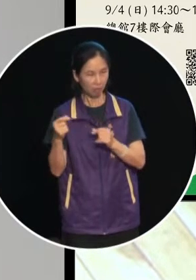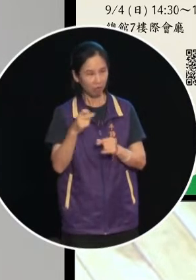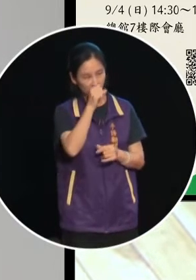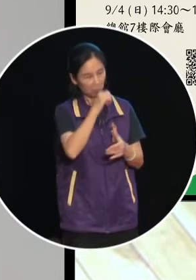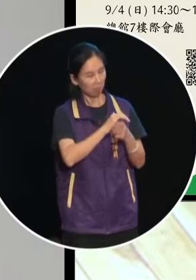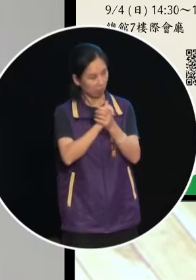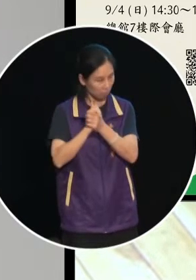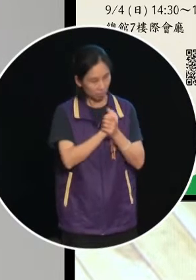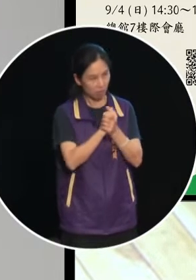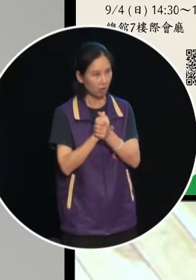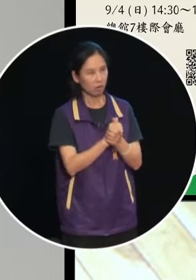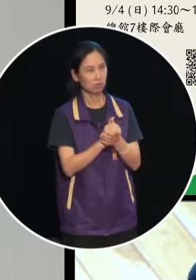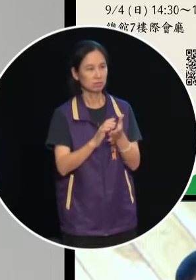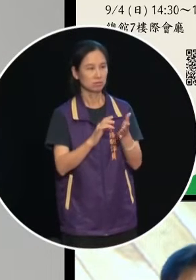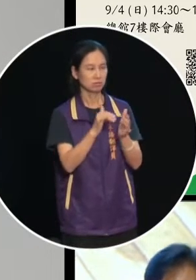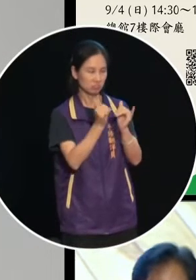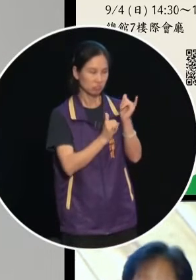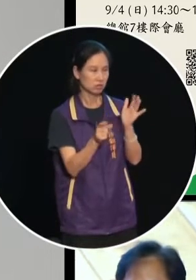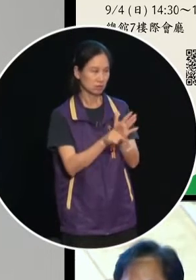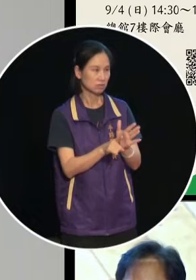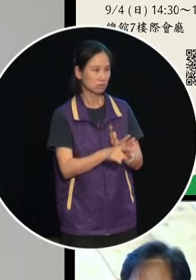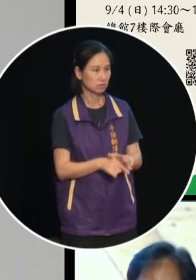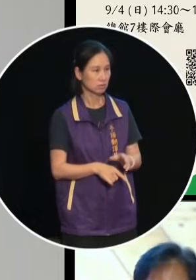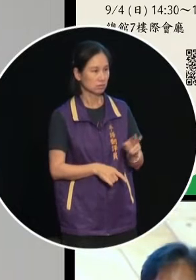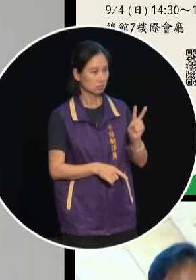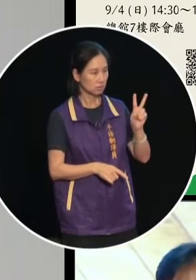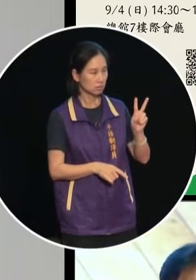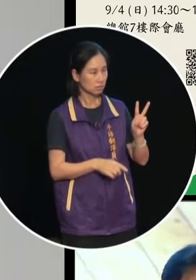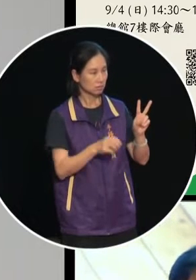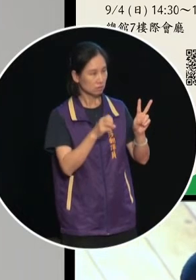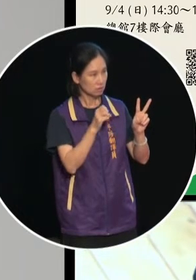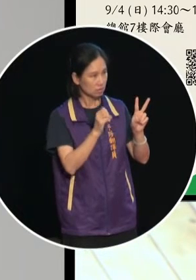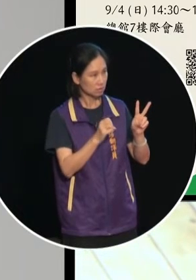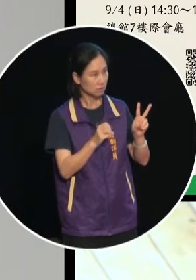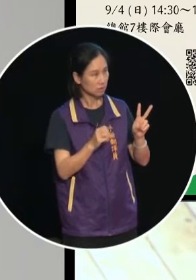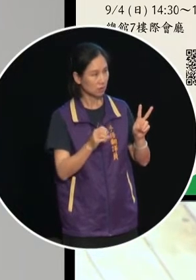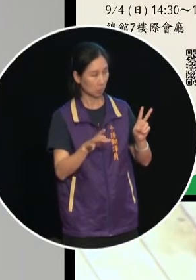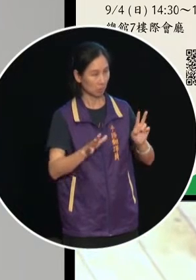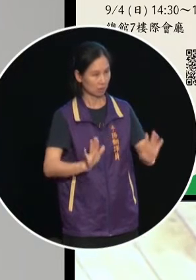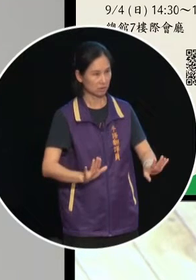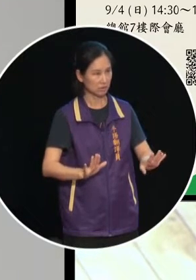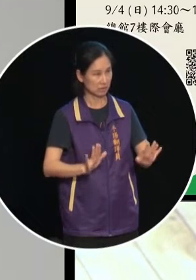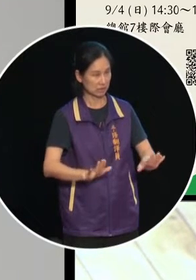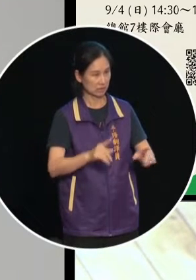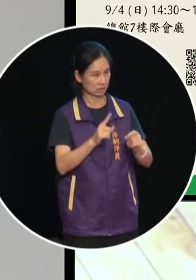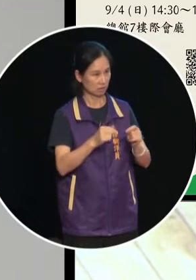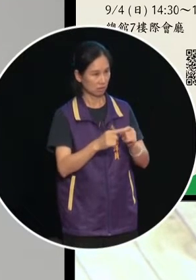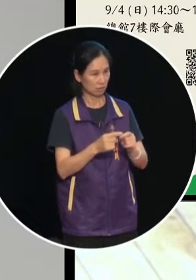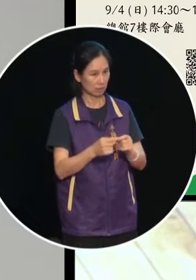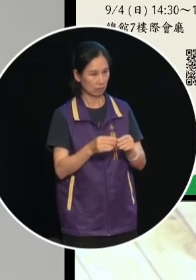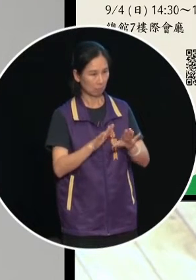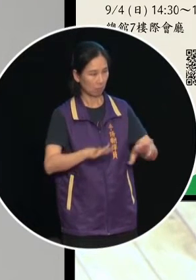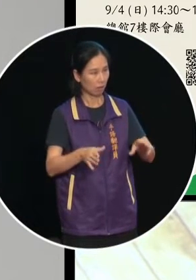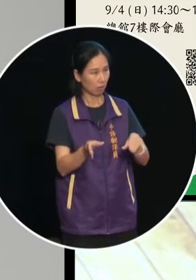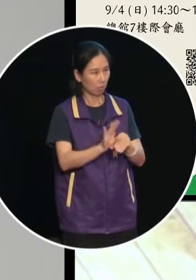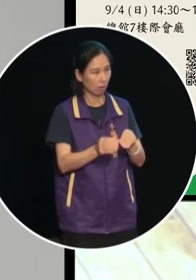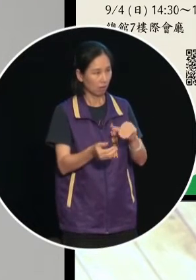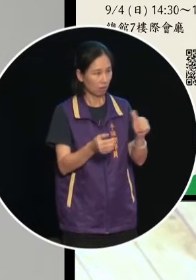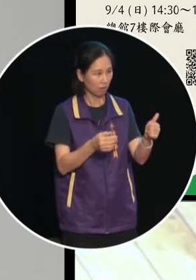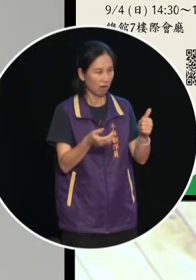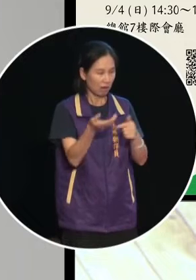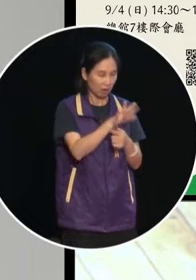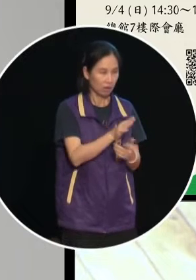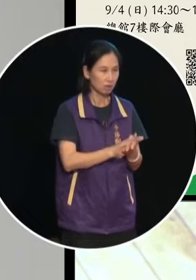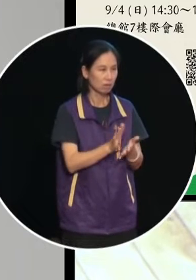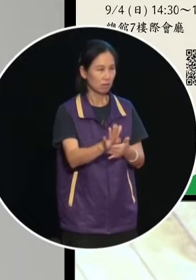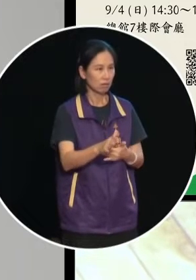代。但是，2022年，就是今年，安倍先生过世后。那我们未来